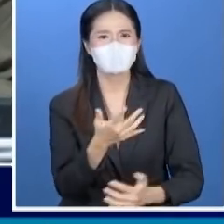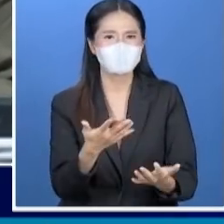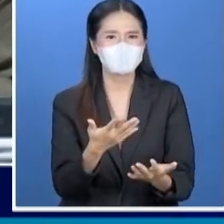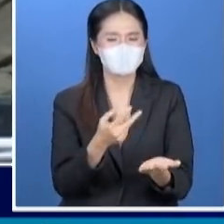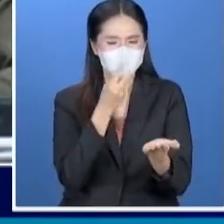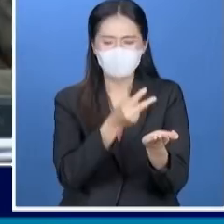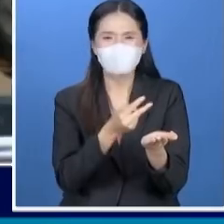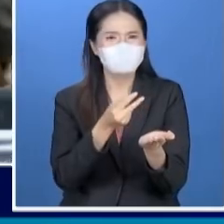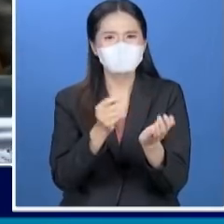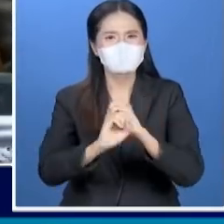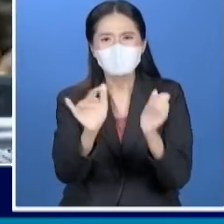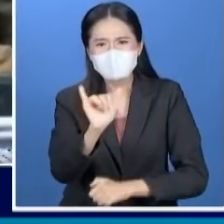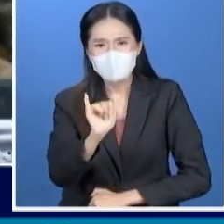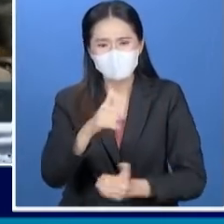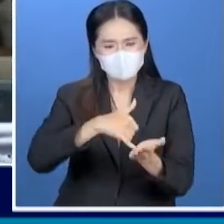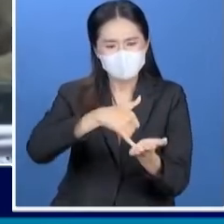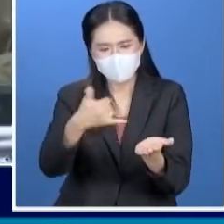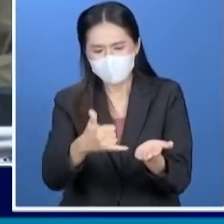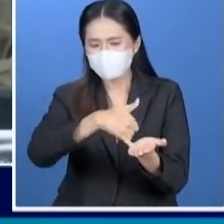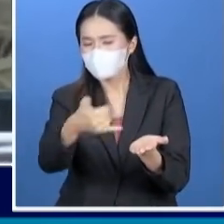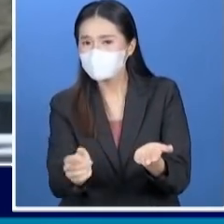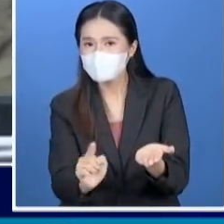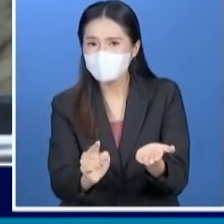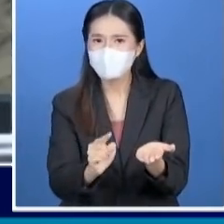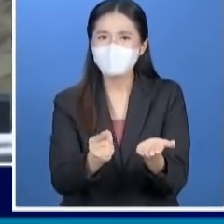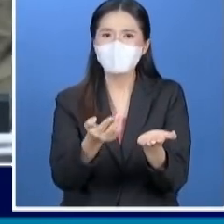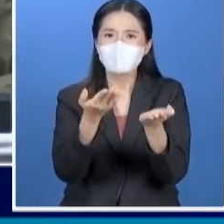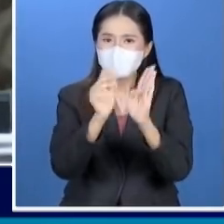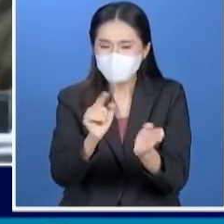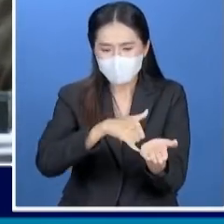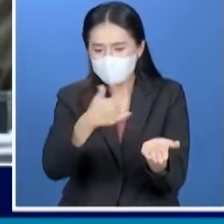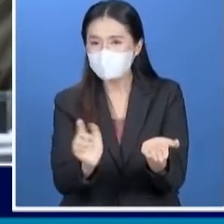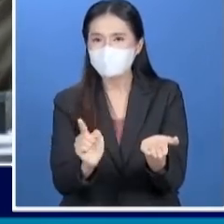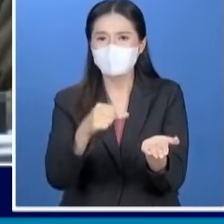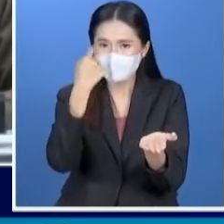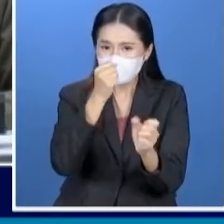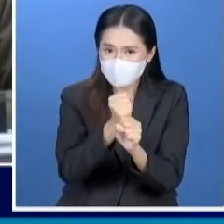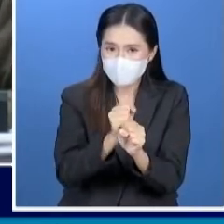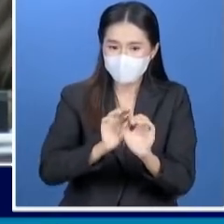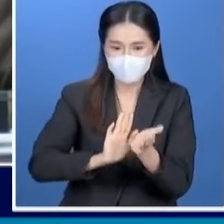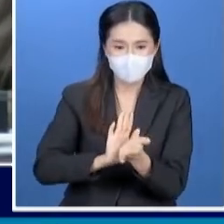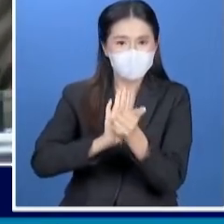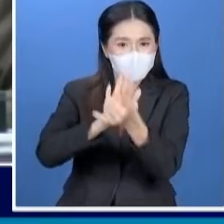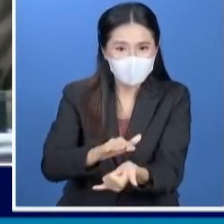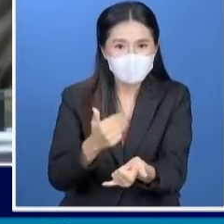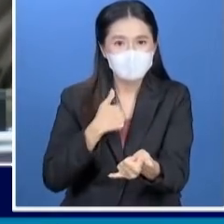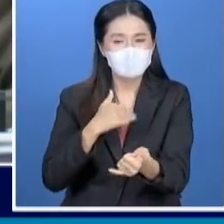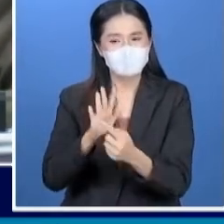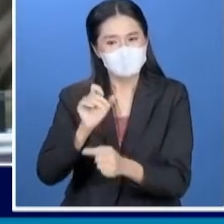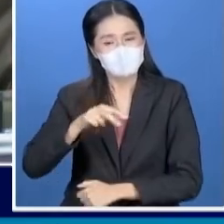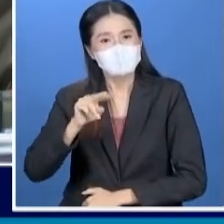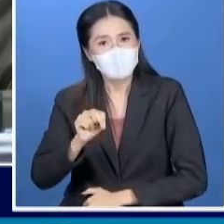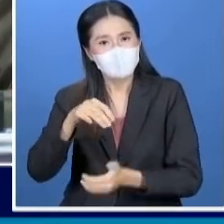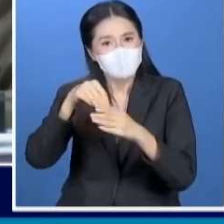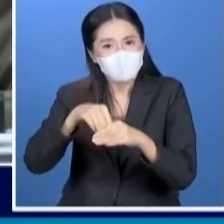ม่ค่อยเคลียร์ในประเด็นที่คุณแตงโมตกจุดไหนลักษณะของการตกเป็นแบบไหนอะไรเงี้ยครับใครทำมีใครทำให้ตกหรือเปล่าคุณแซนอยู่ตรงไหนอะไ